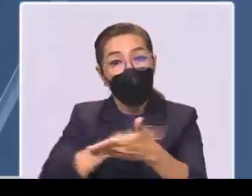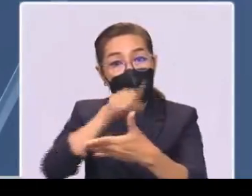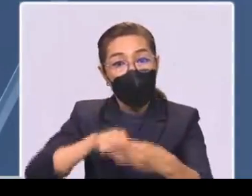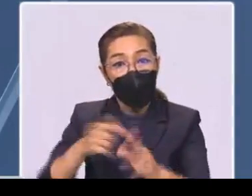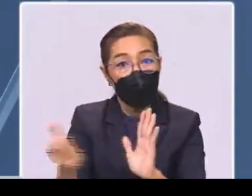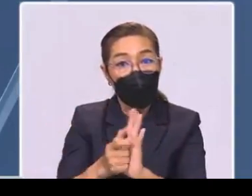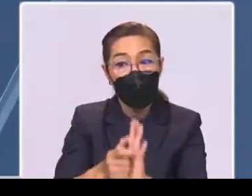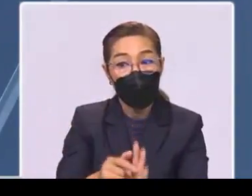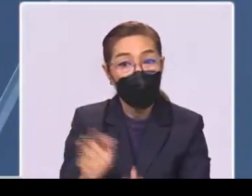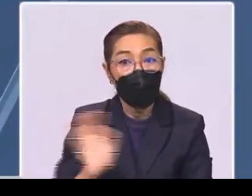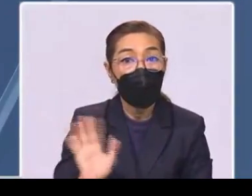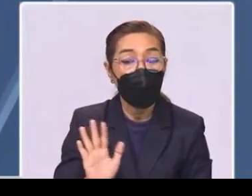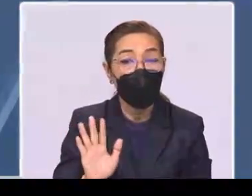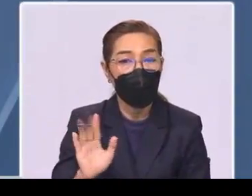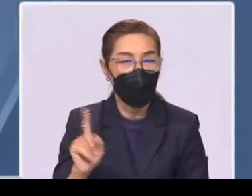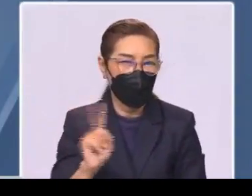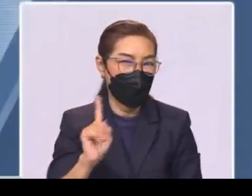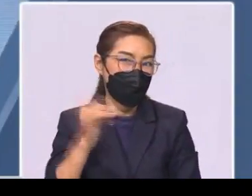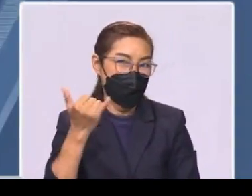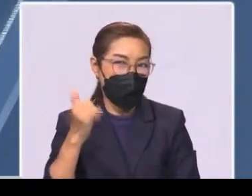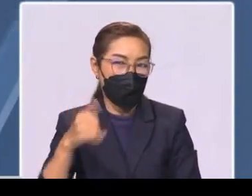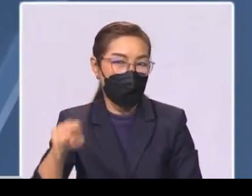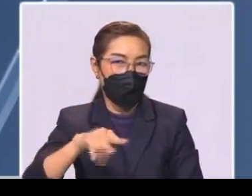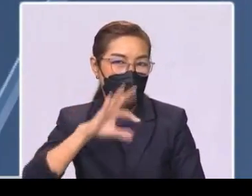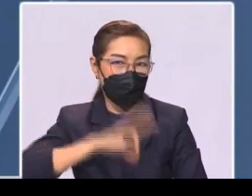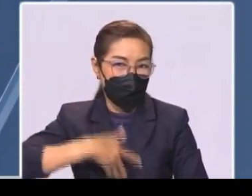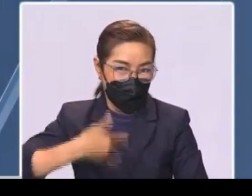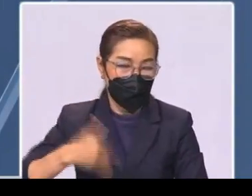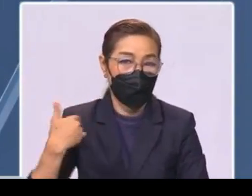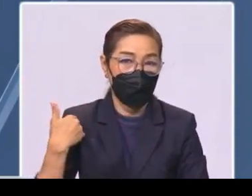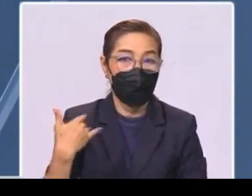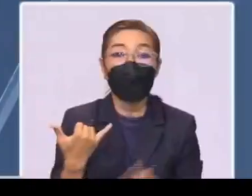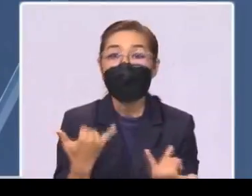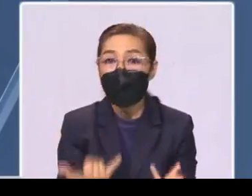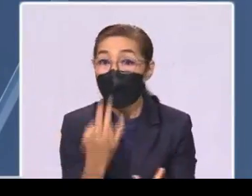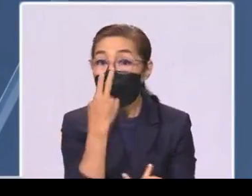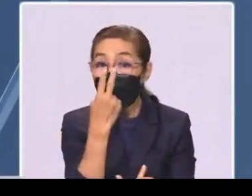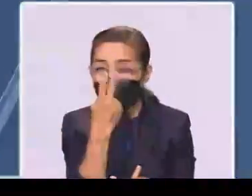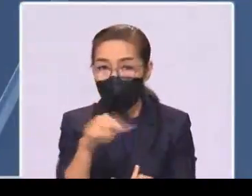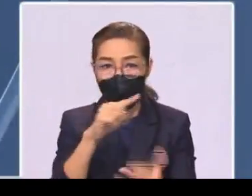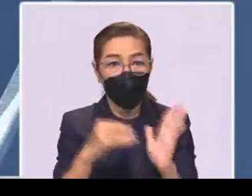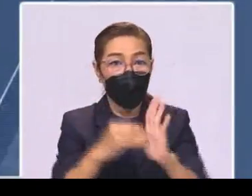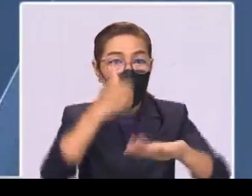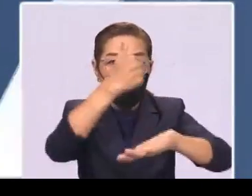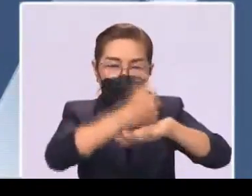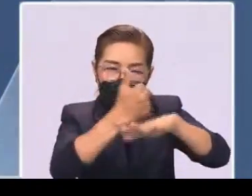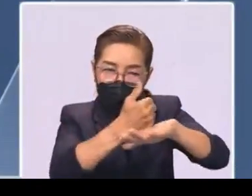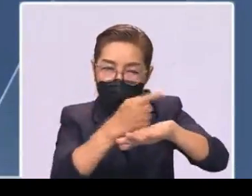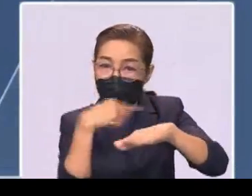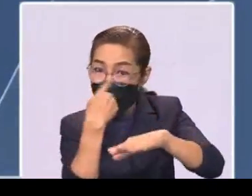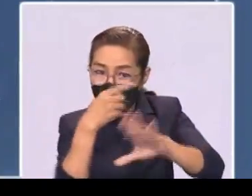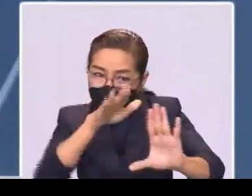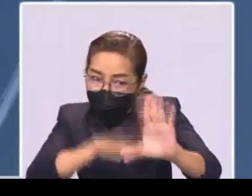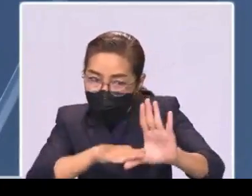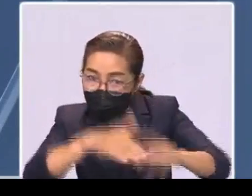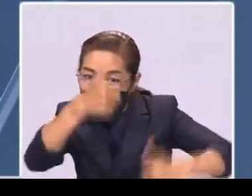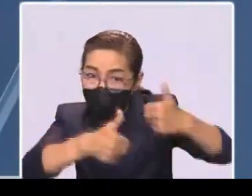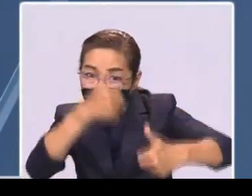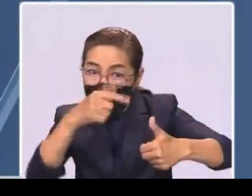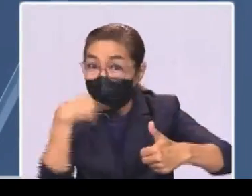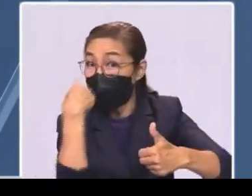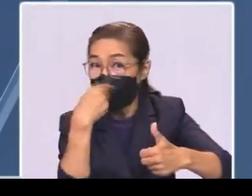ไม่ได้นะครับอ้ามาดูชื่อของผู้ที่บอกว่ามีแนวโน้มนะครับจะลงชิงตำแหน่งผู้ว่า